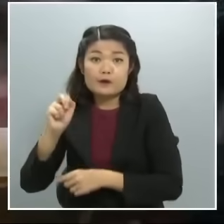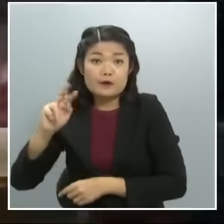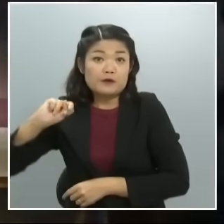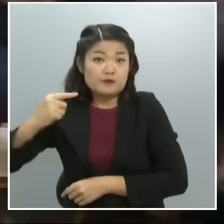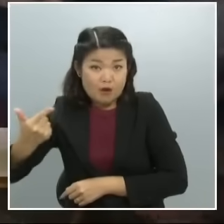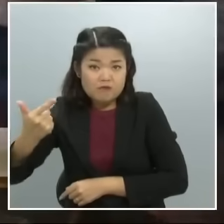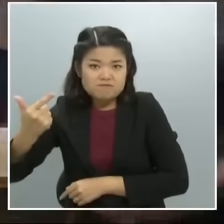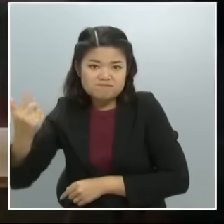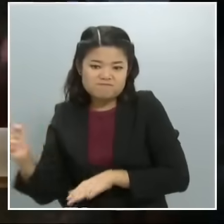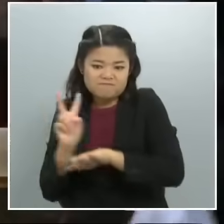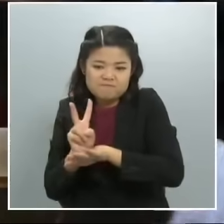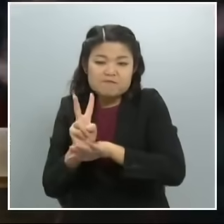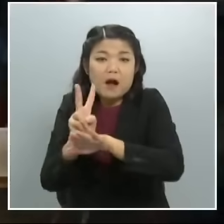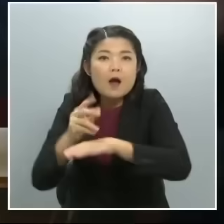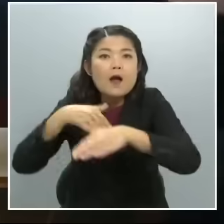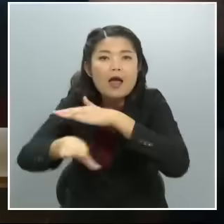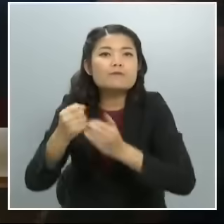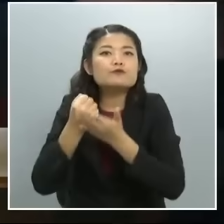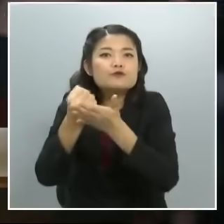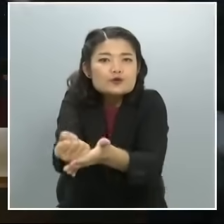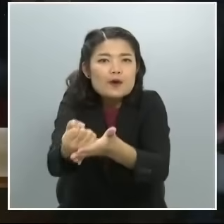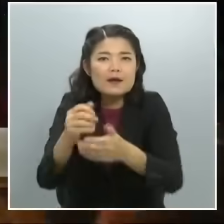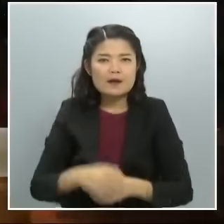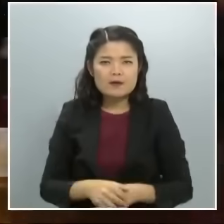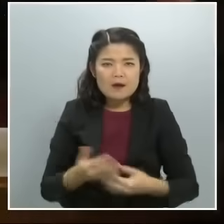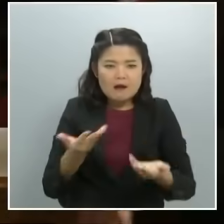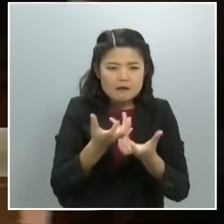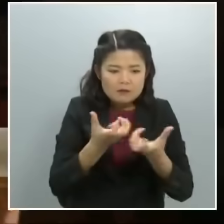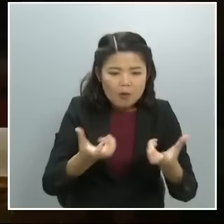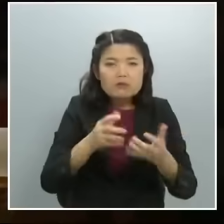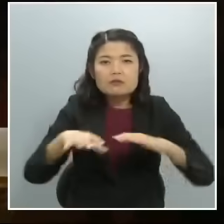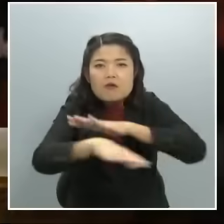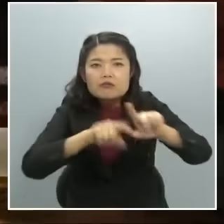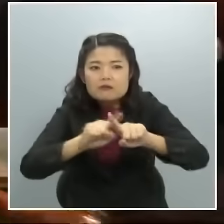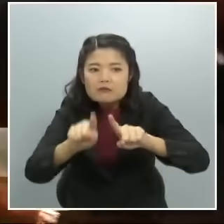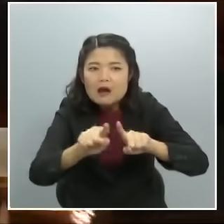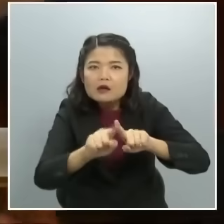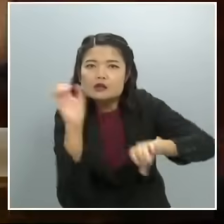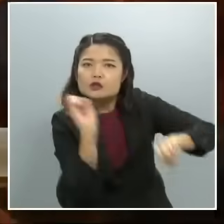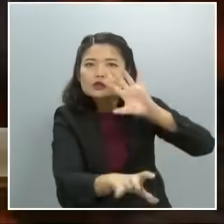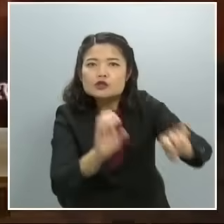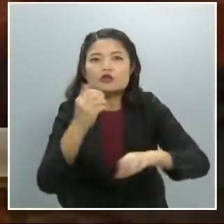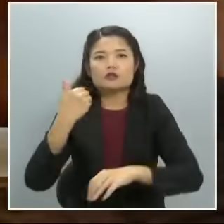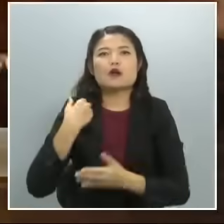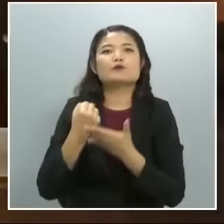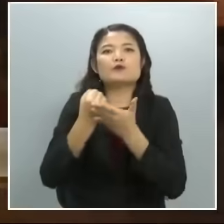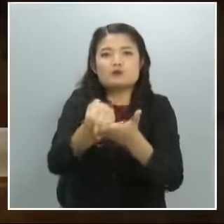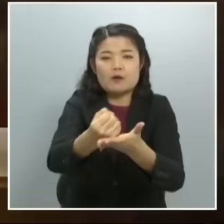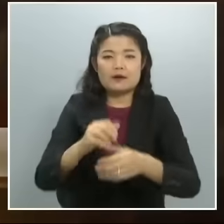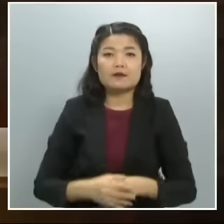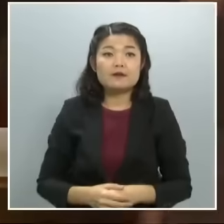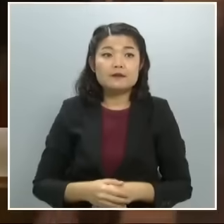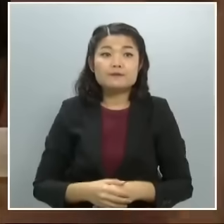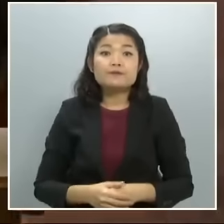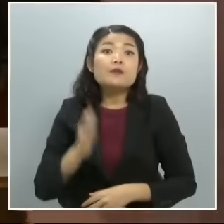หนีและก็ช่วยอำพรางคดีมีอะไรรายงานระบุนะครับท่านผู้ชมครับว่าหลังเกิดเหตุยิงนายหน่อง